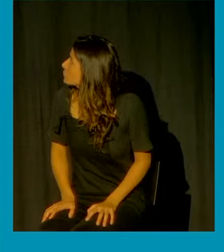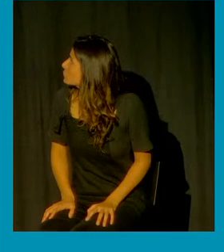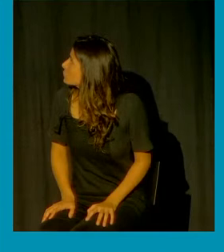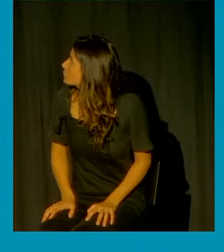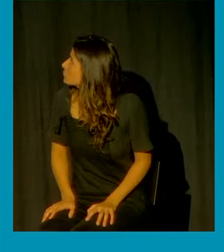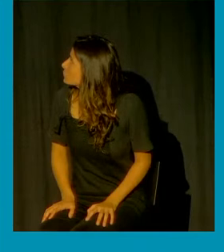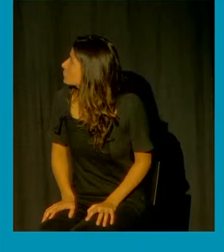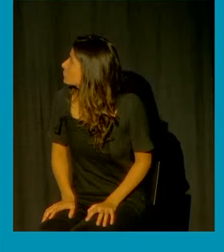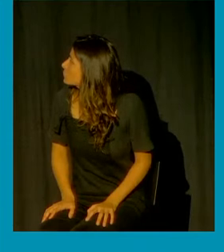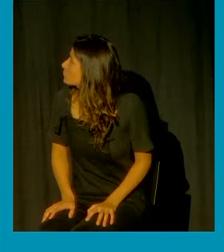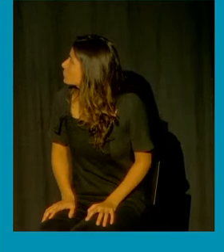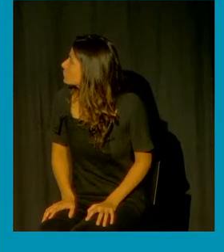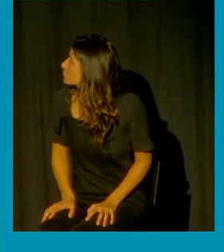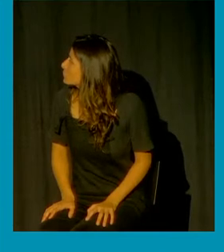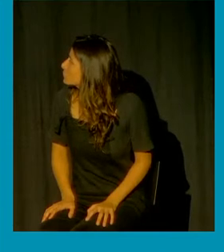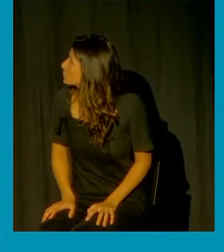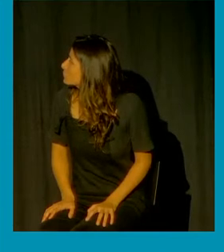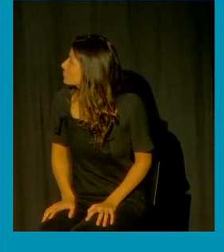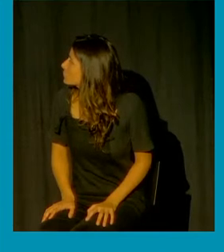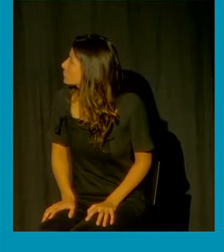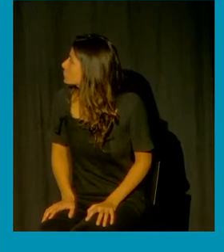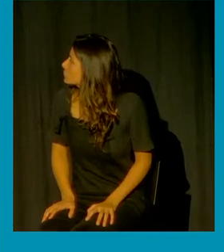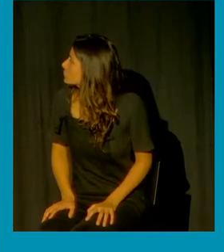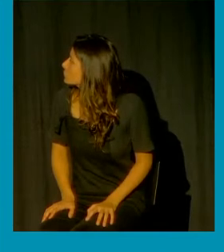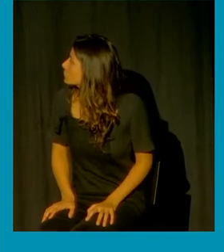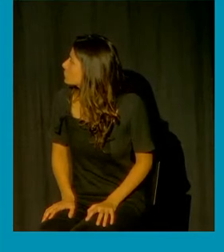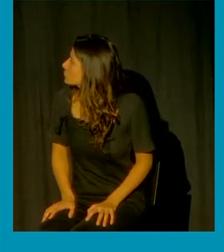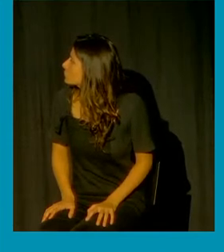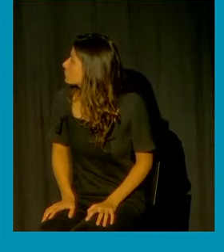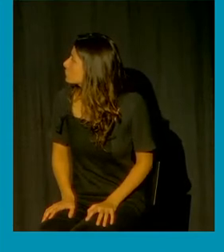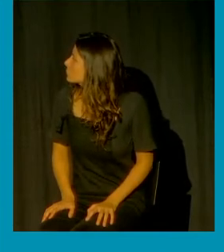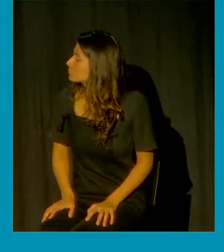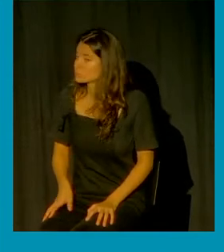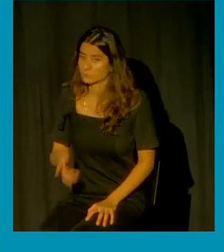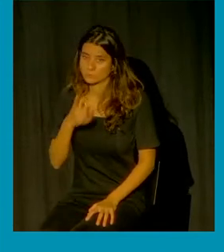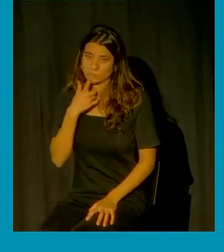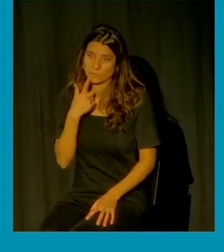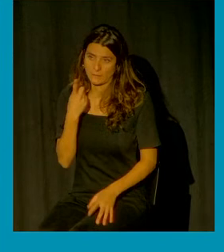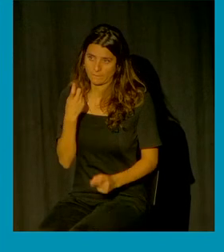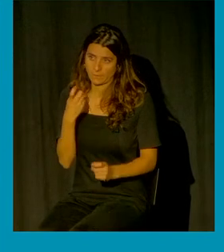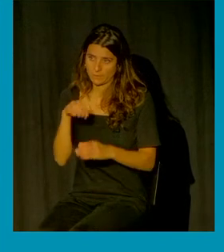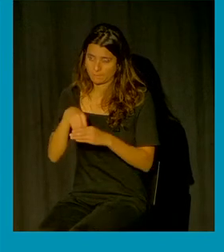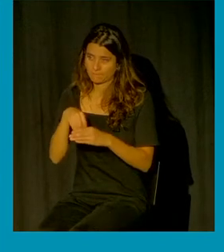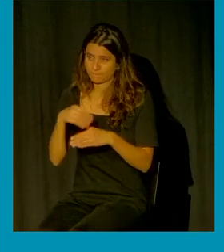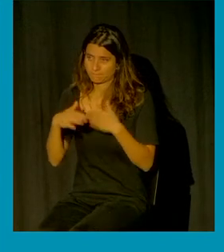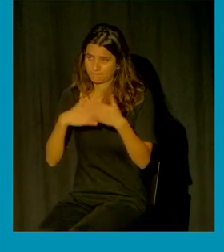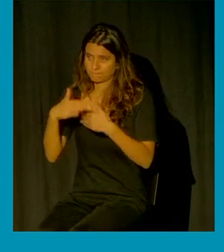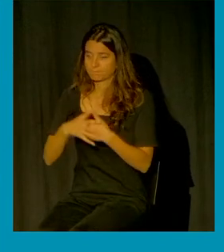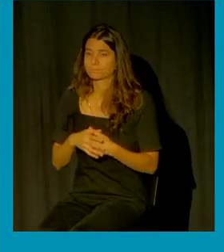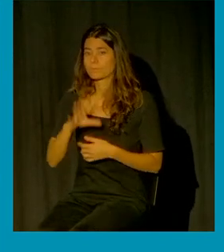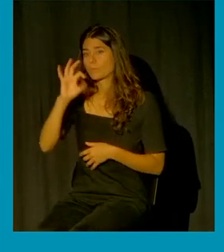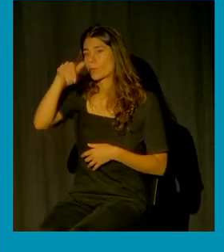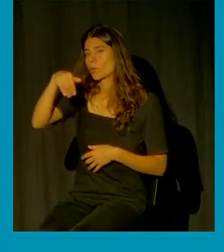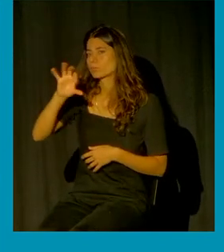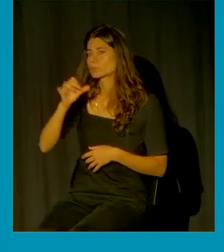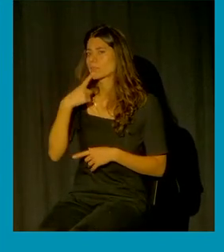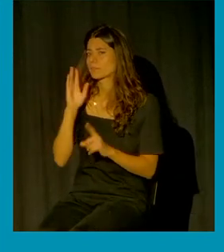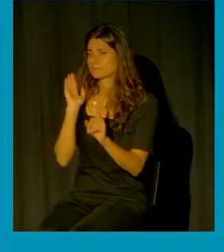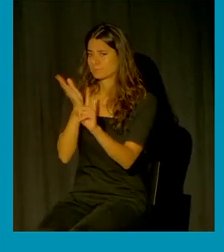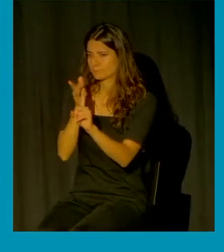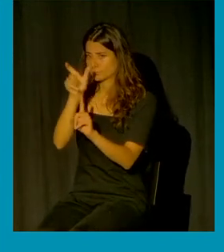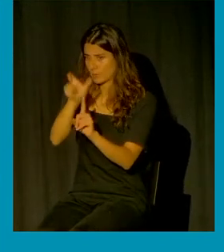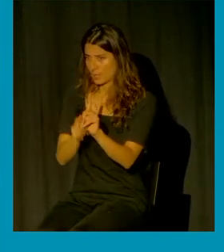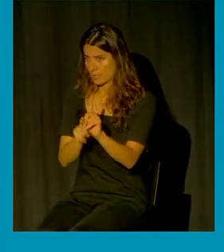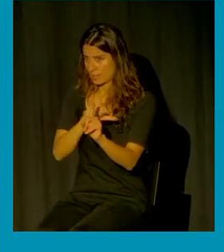doncs encara tinc contingut vaig apurant com deia doncs aquests impactes individuals